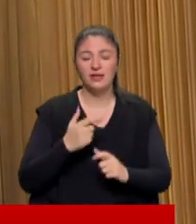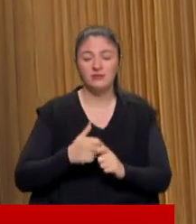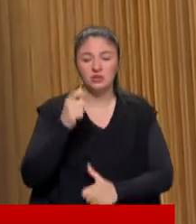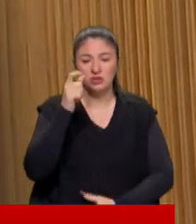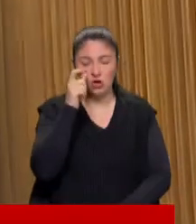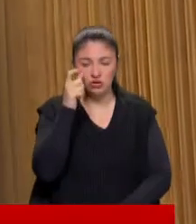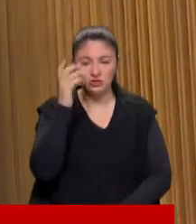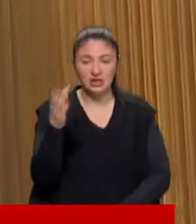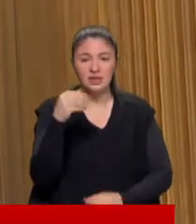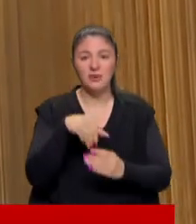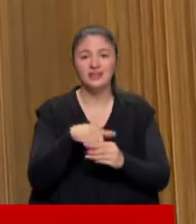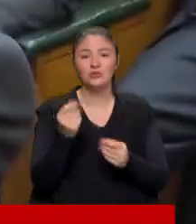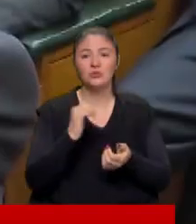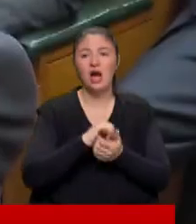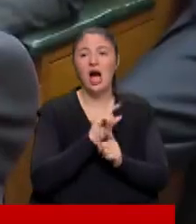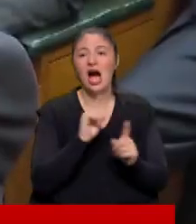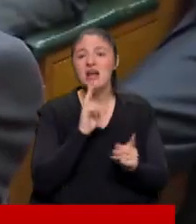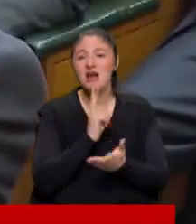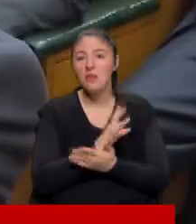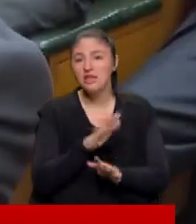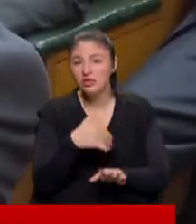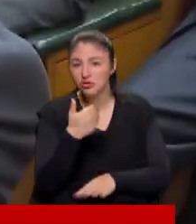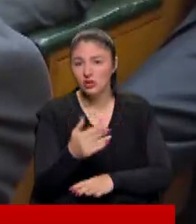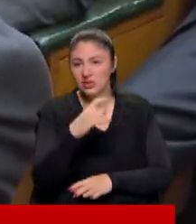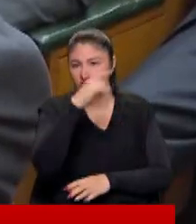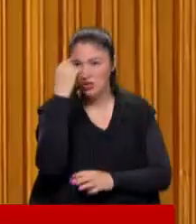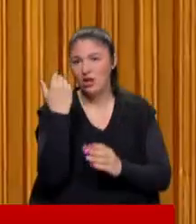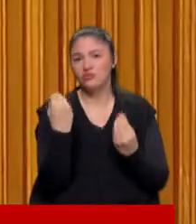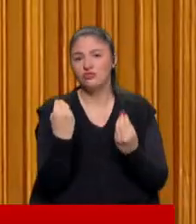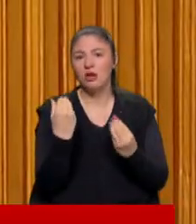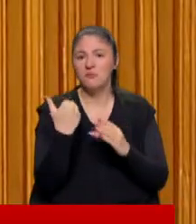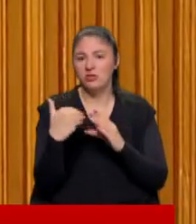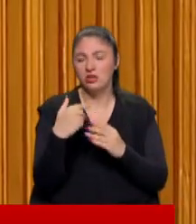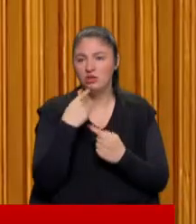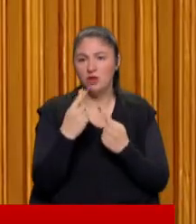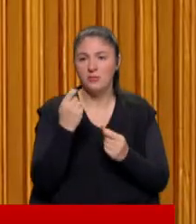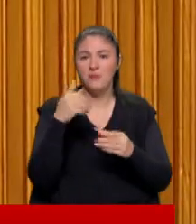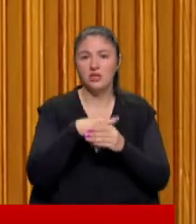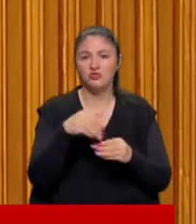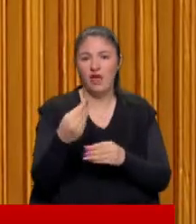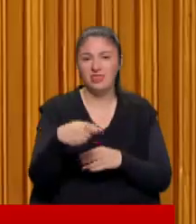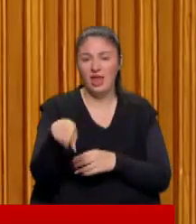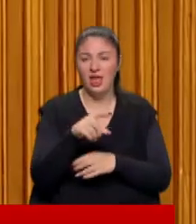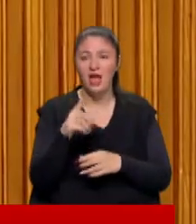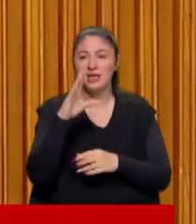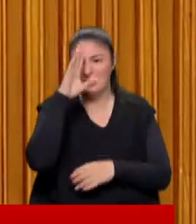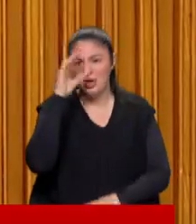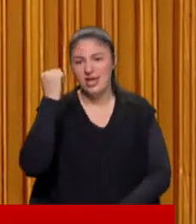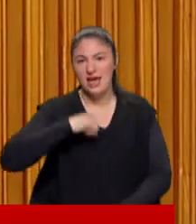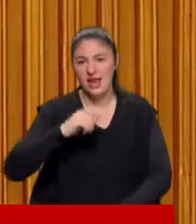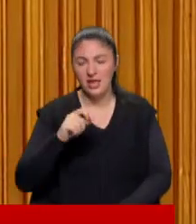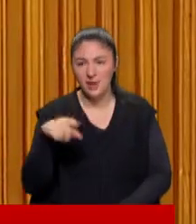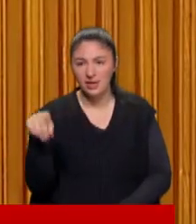Özel, İyi Parti'nin işbirliğine hayır kararı sonrası sıcak mesajlar verdi İyi Parti seçmenine. İstanbul'a ihanet